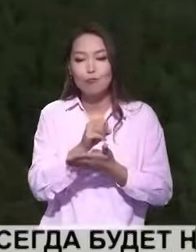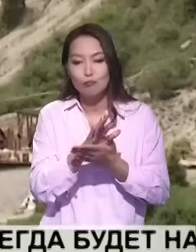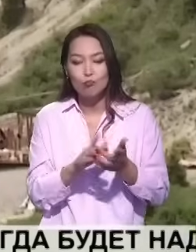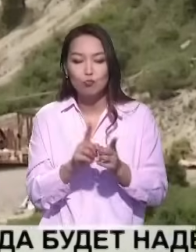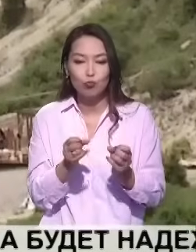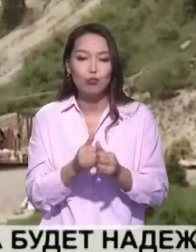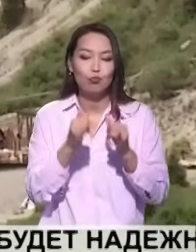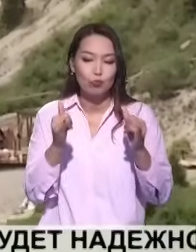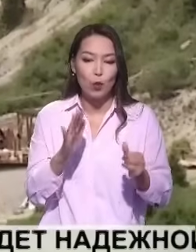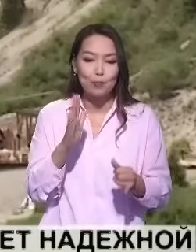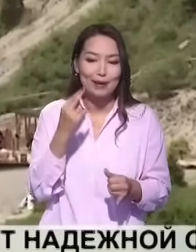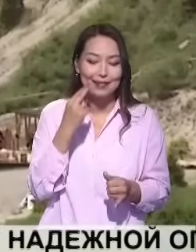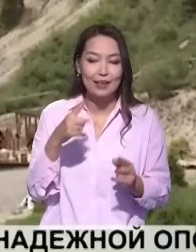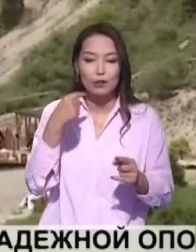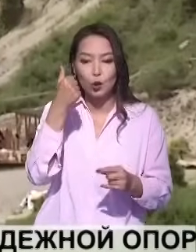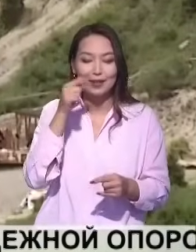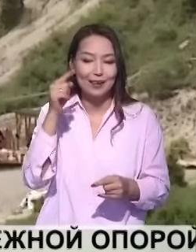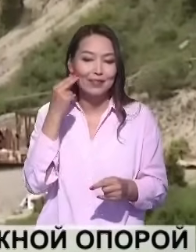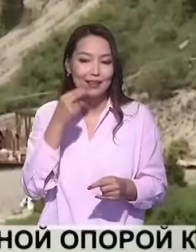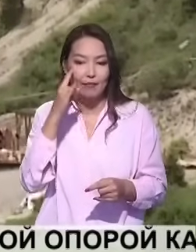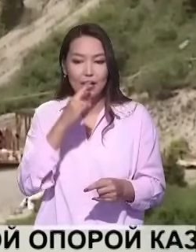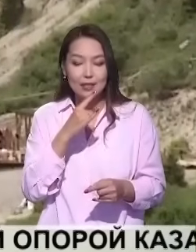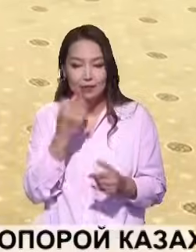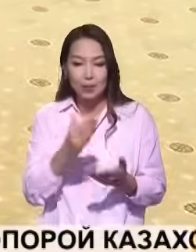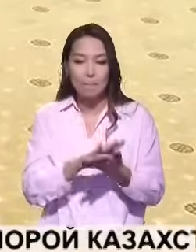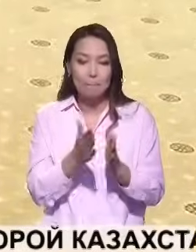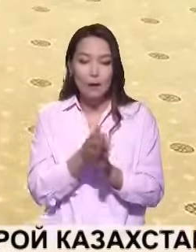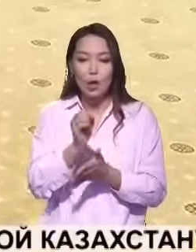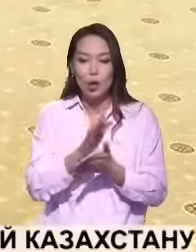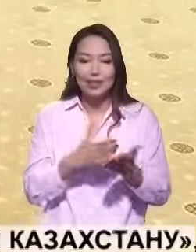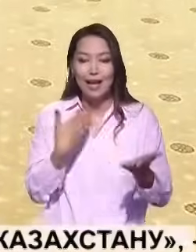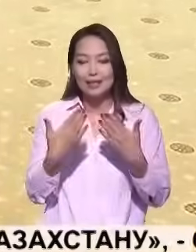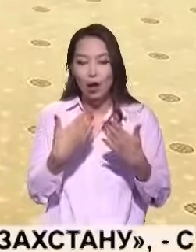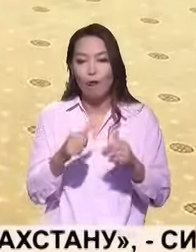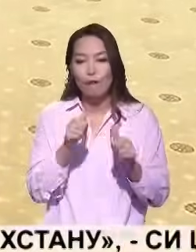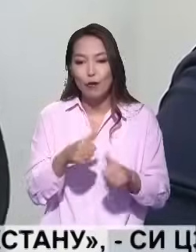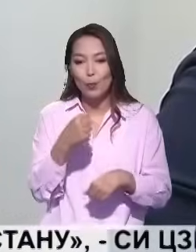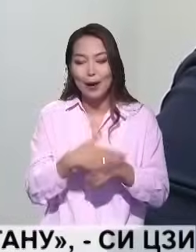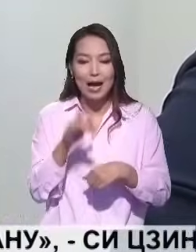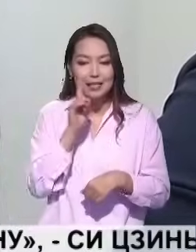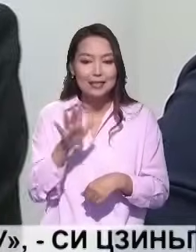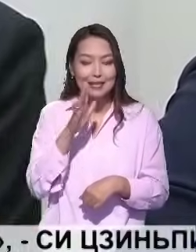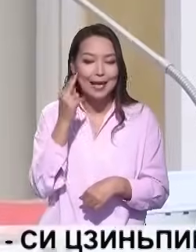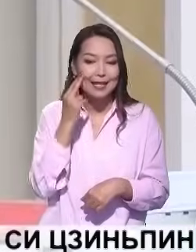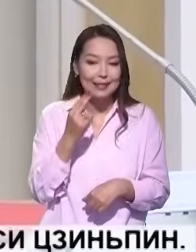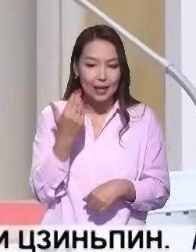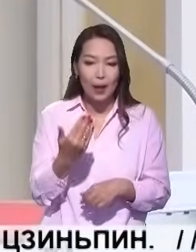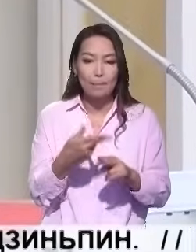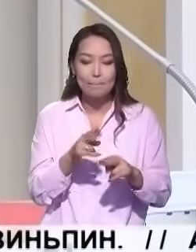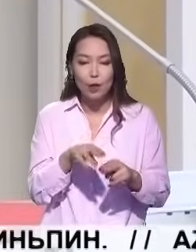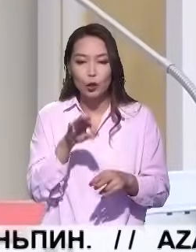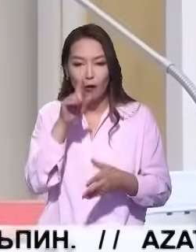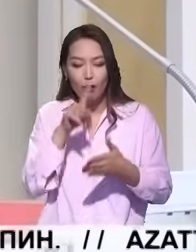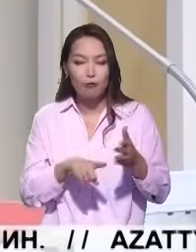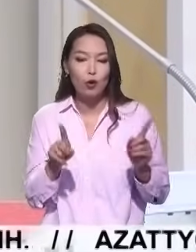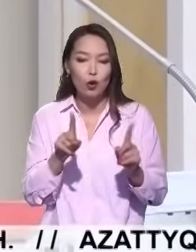год туризма Китая в Казахстане. Кроме того, стороны договорились о продолжении диалога в формате «Центральная Азия-Китай». Токаев убежден, что